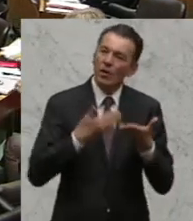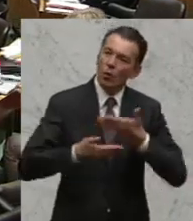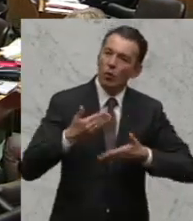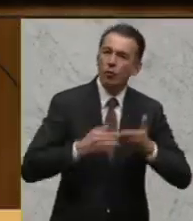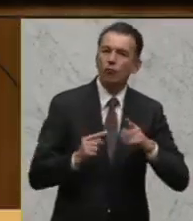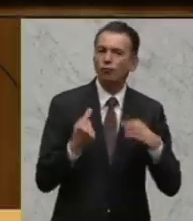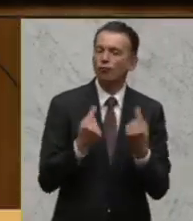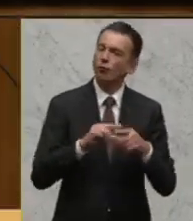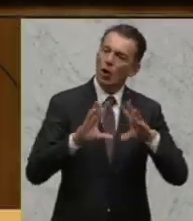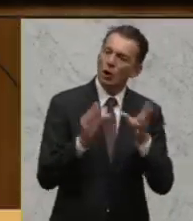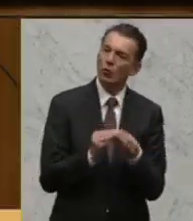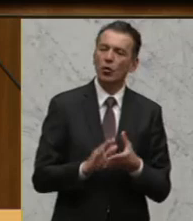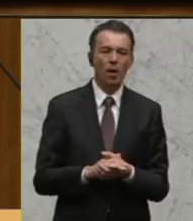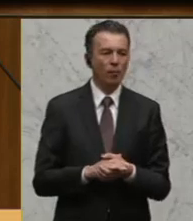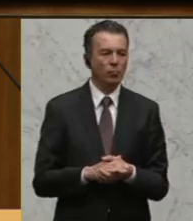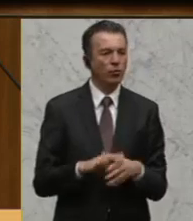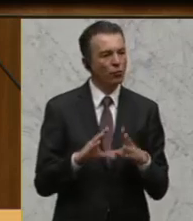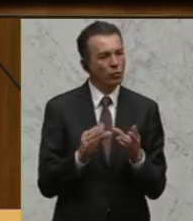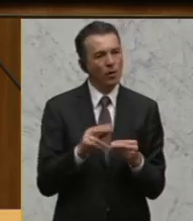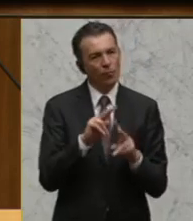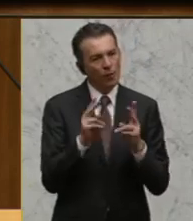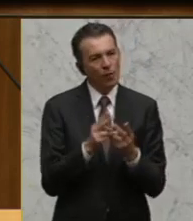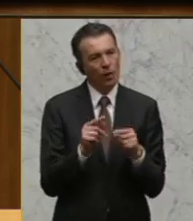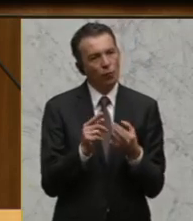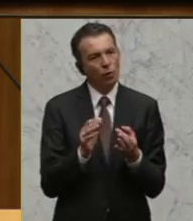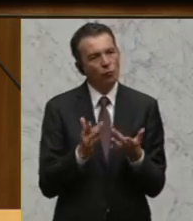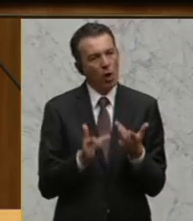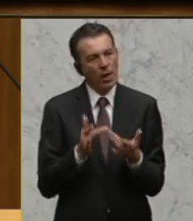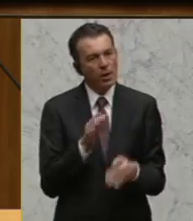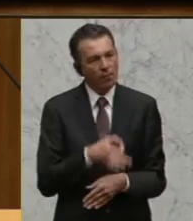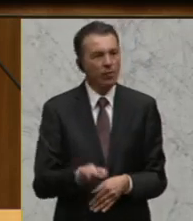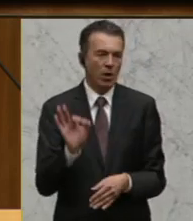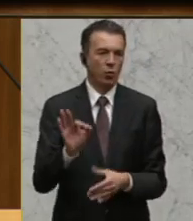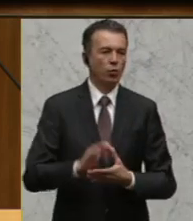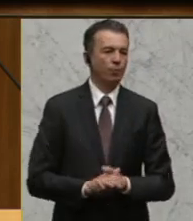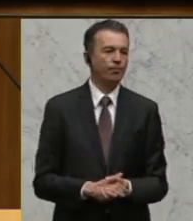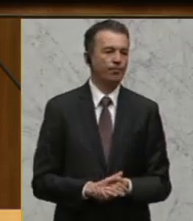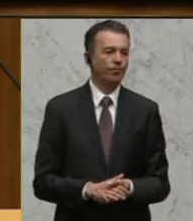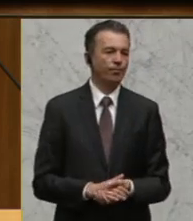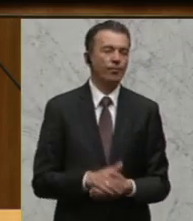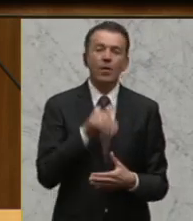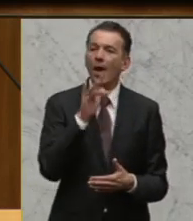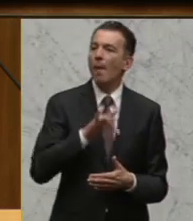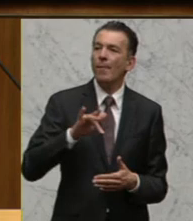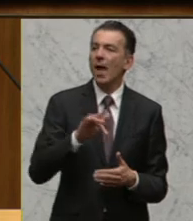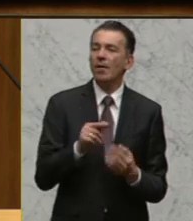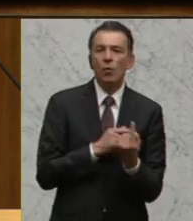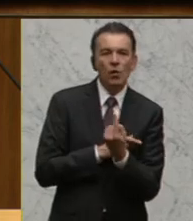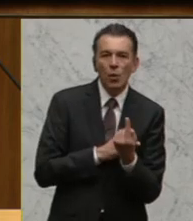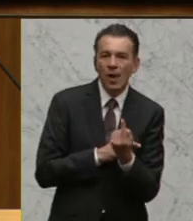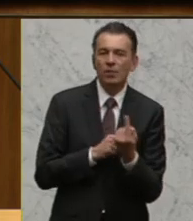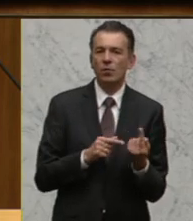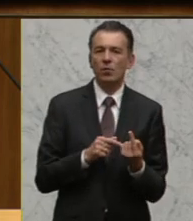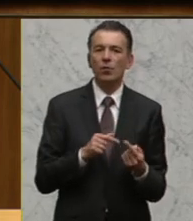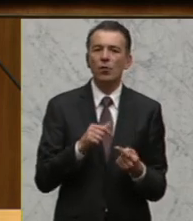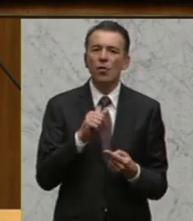geht es insgesamt in der gesamten Welt relativ sehr gut. Es ist kein Platz für Isolationismus, kein Platz